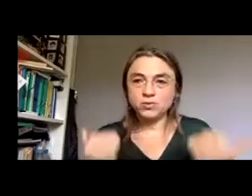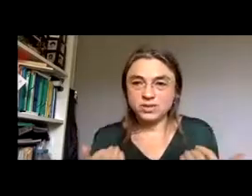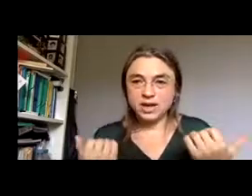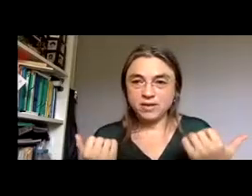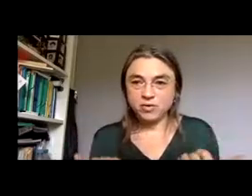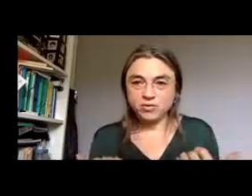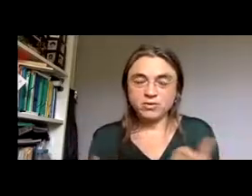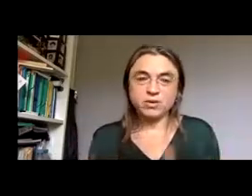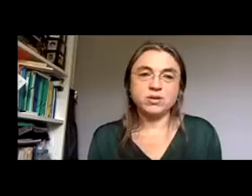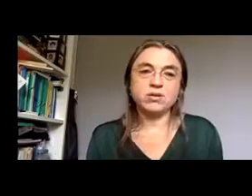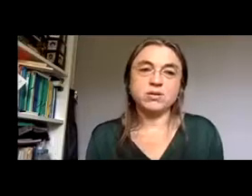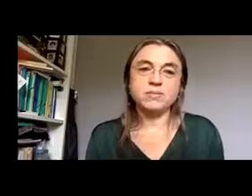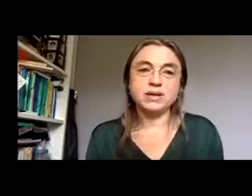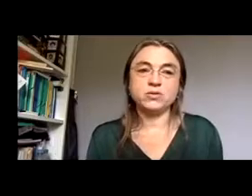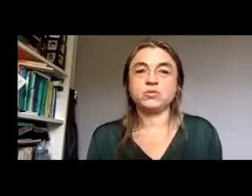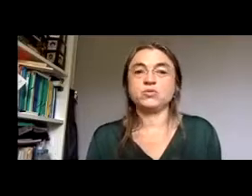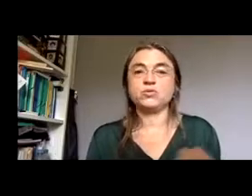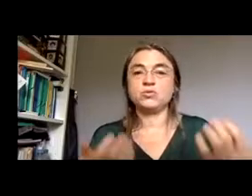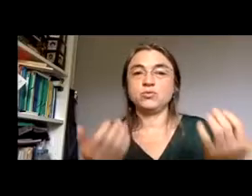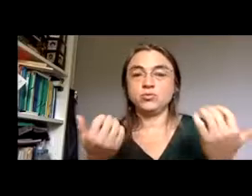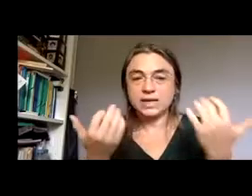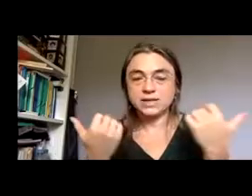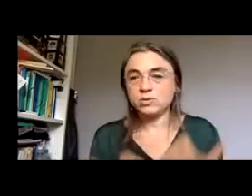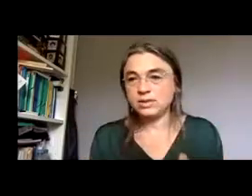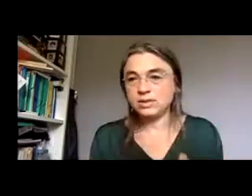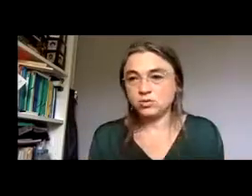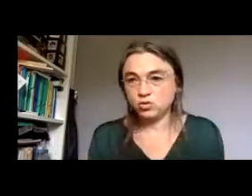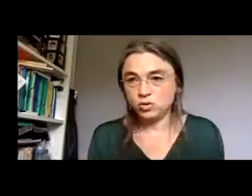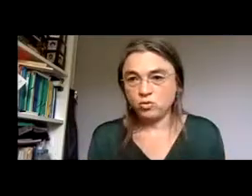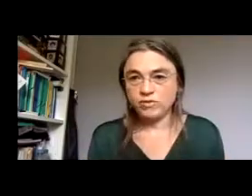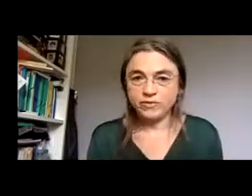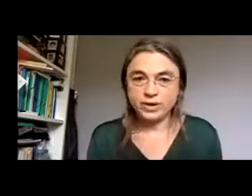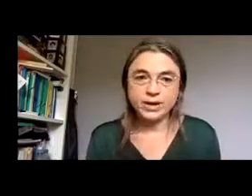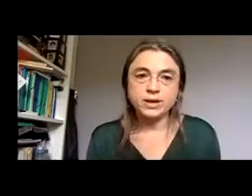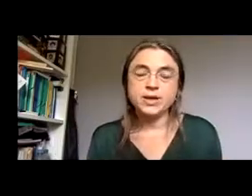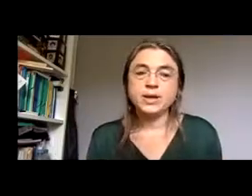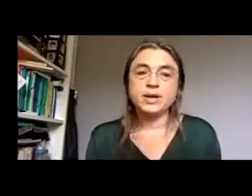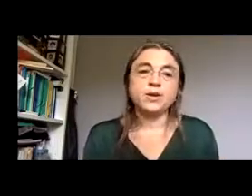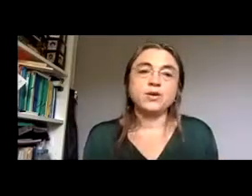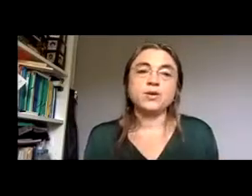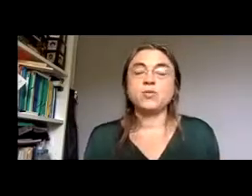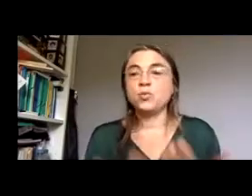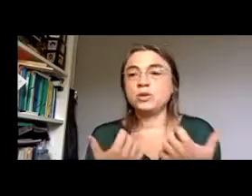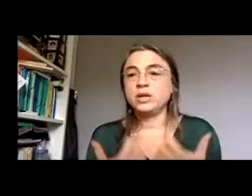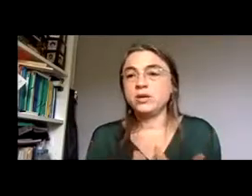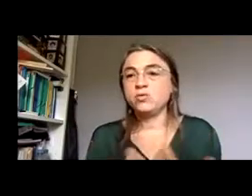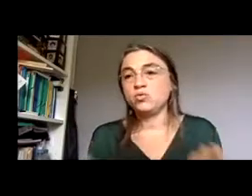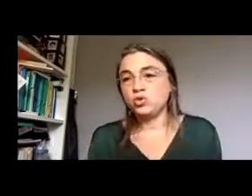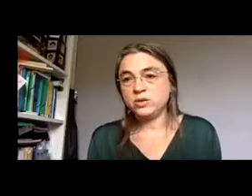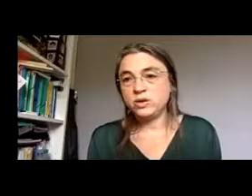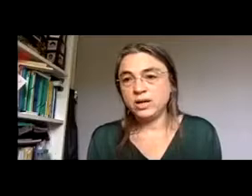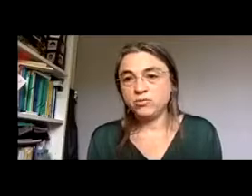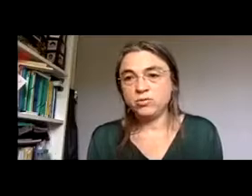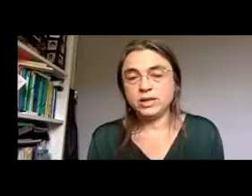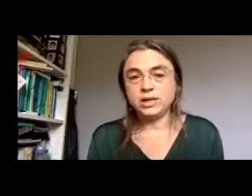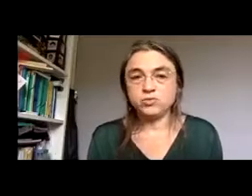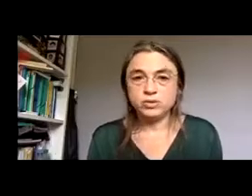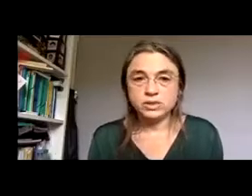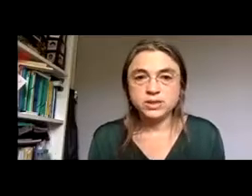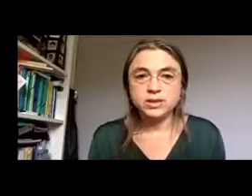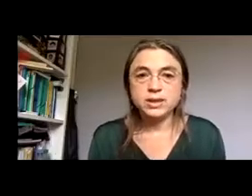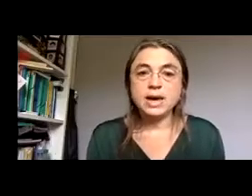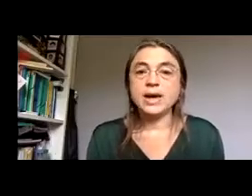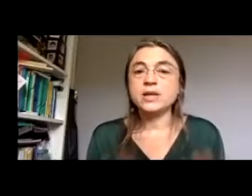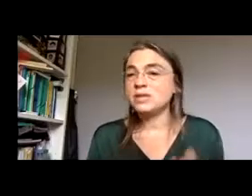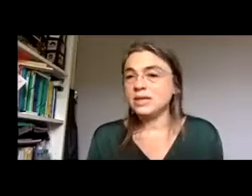annoncer avant, bah, quels sont les actes de soins qu'on va faire, montrer au toucher ou à la vue les